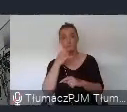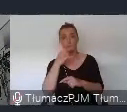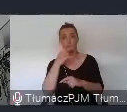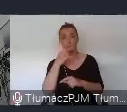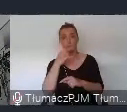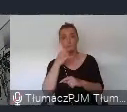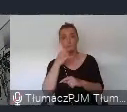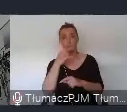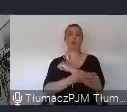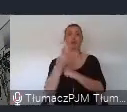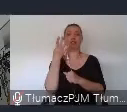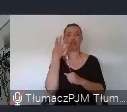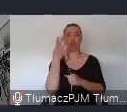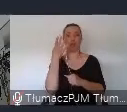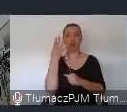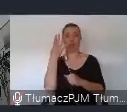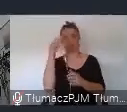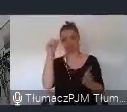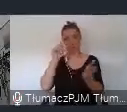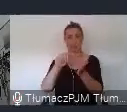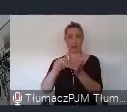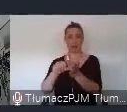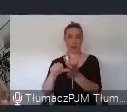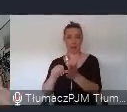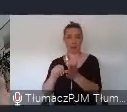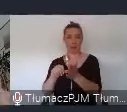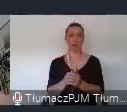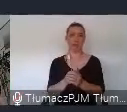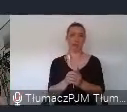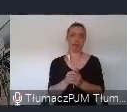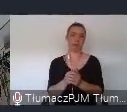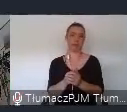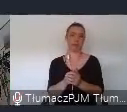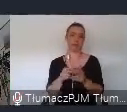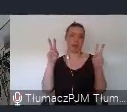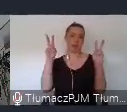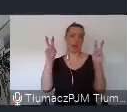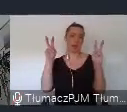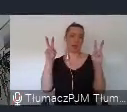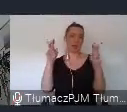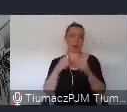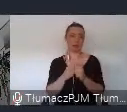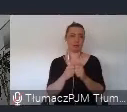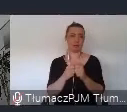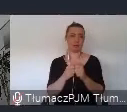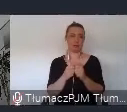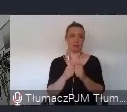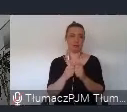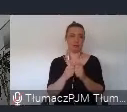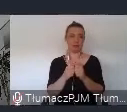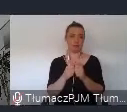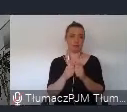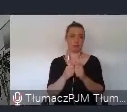Podstawowe cztery cele, które można zamknąć w tych hasłach, czyli cel klimatyczny, redukcja emisji